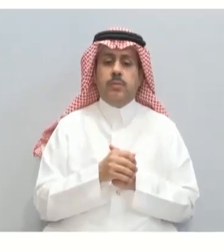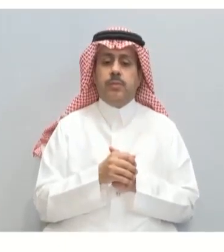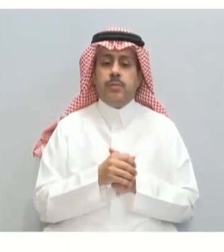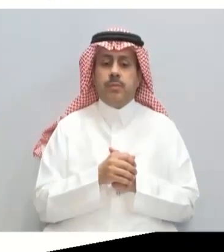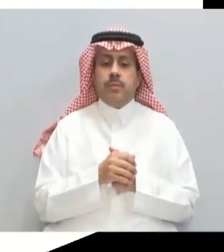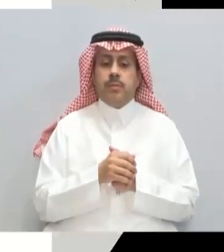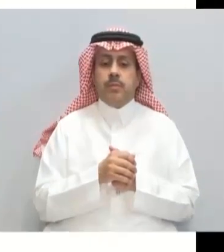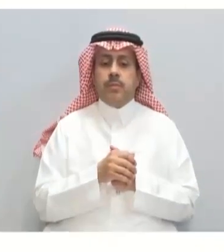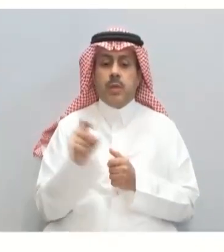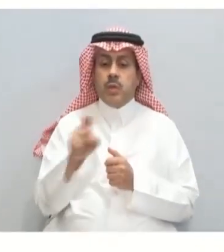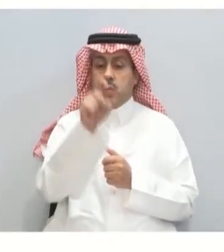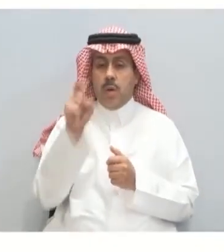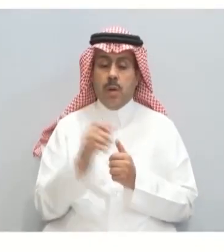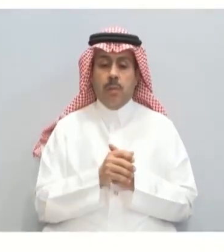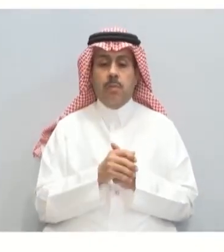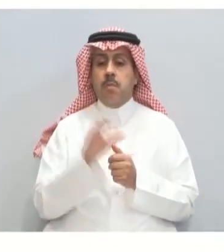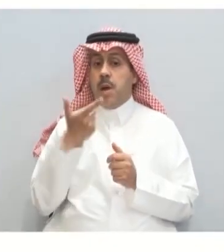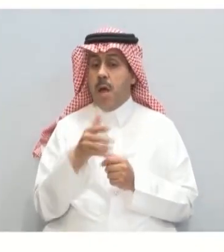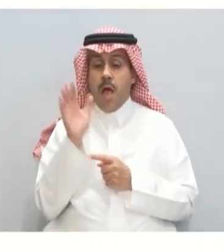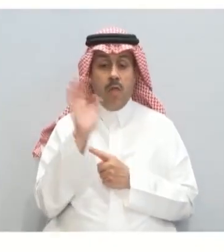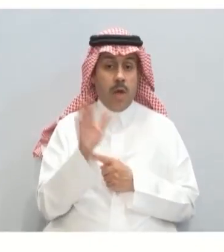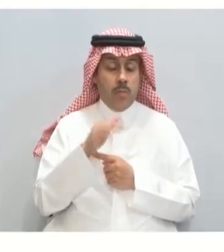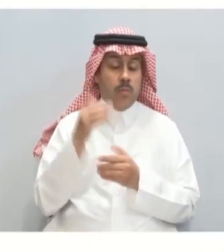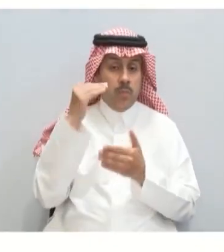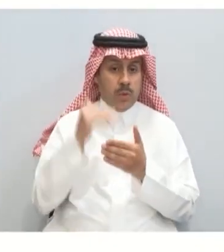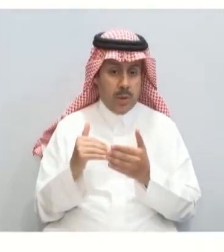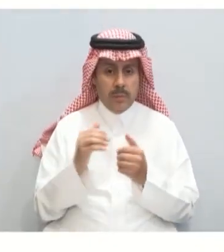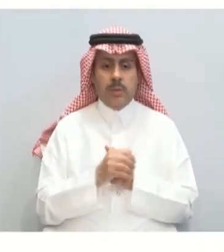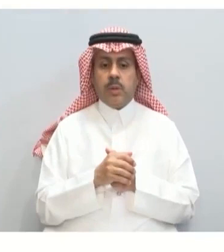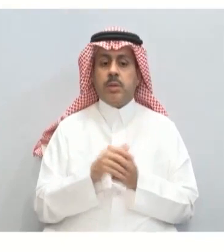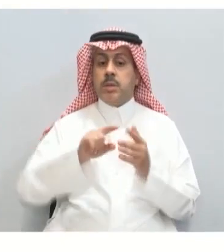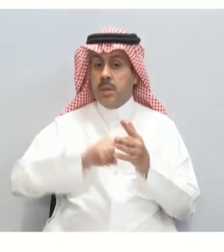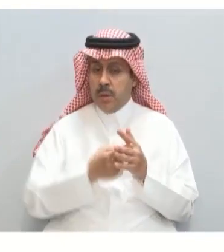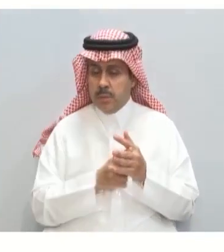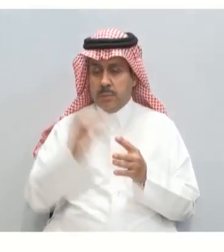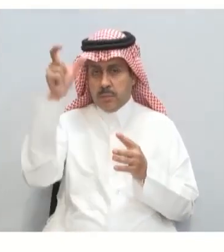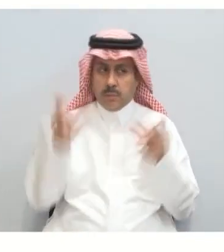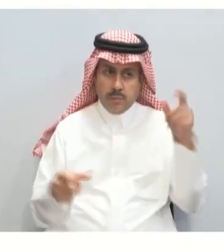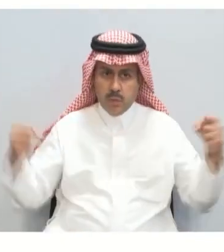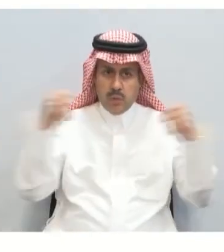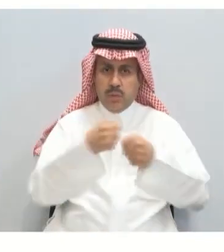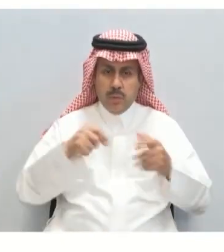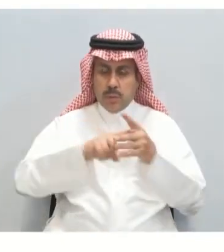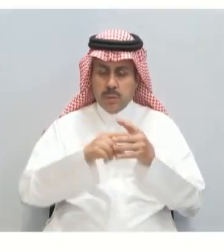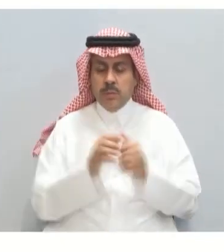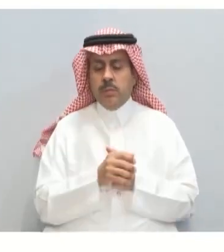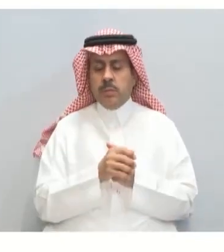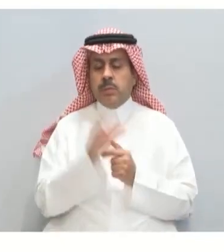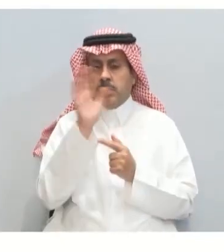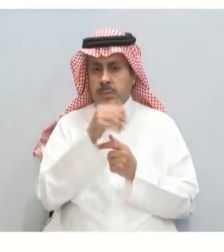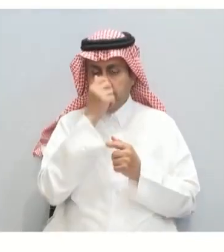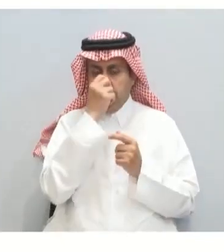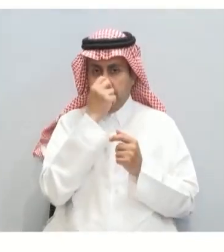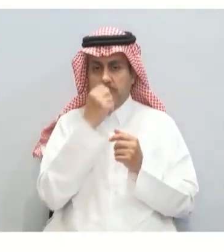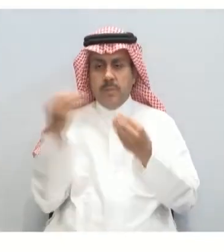ناتي ايها الطلاب الى هذا السؤال ما الاثر المترتب على اصلاح ذات البين اذا حصل بين